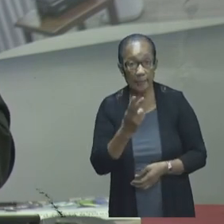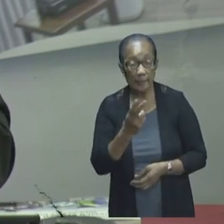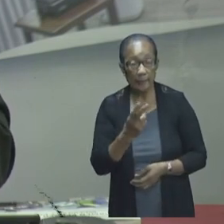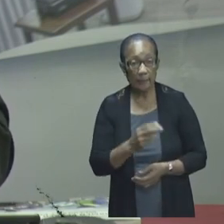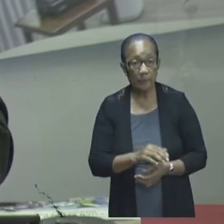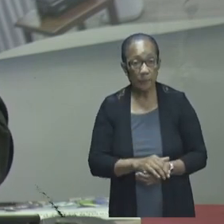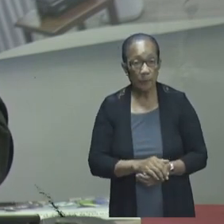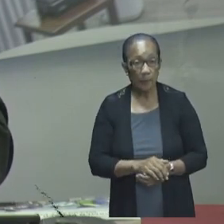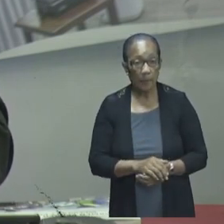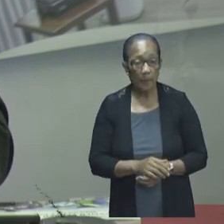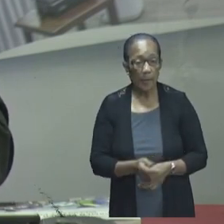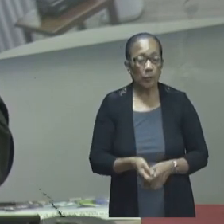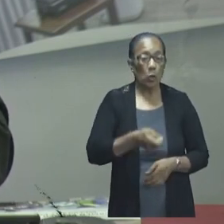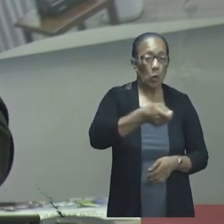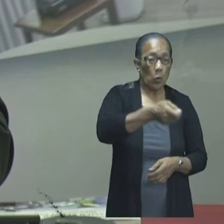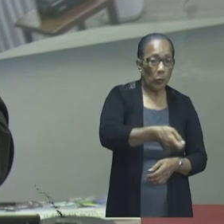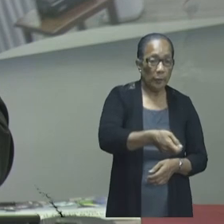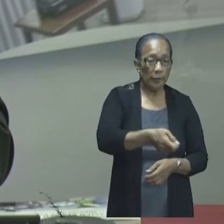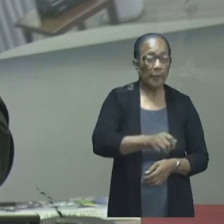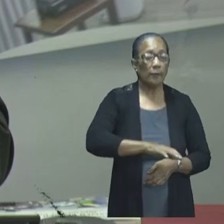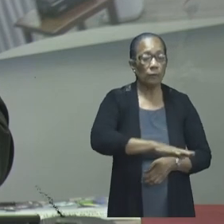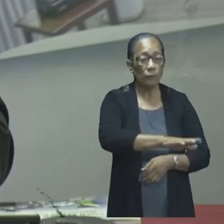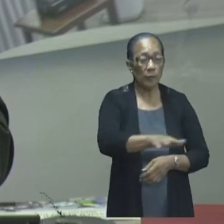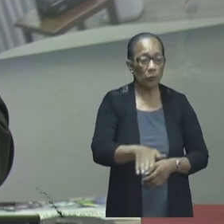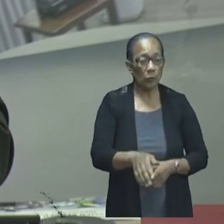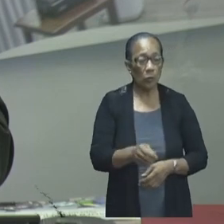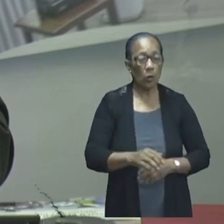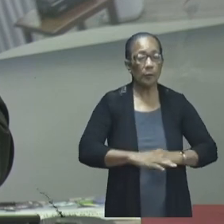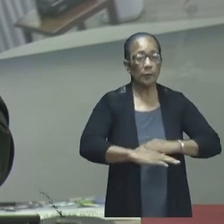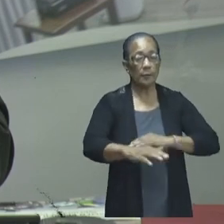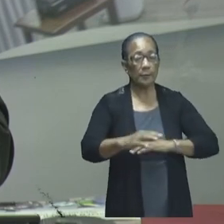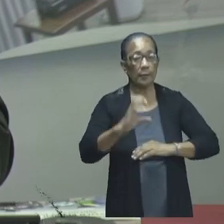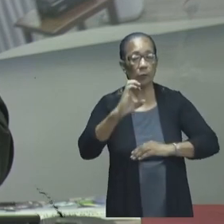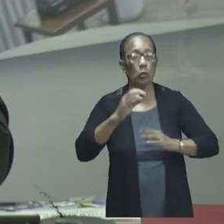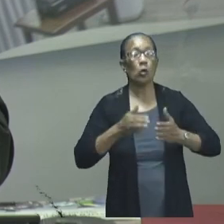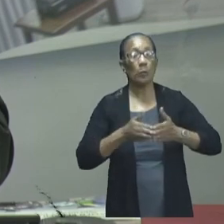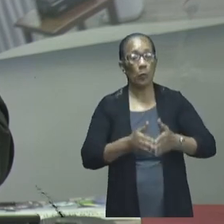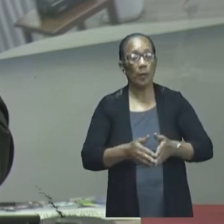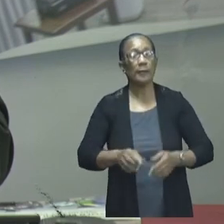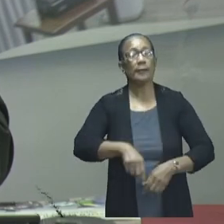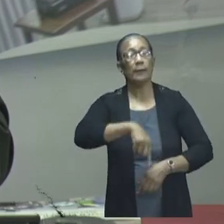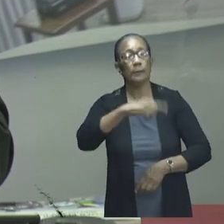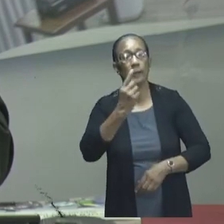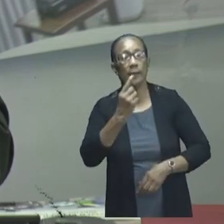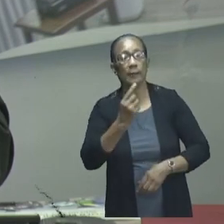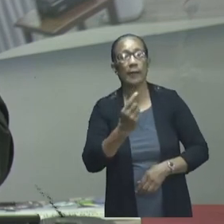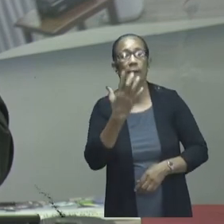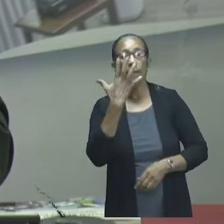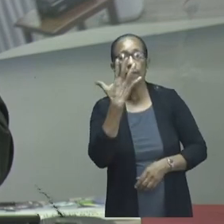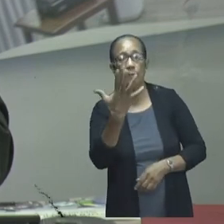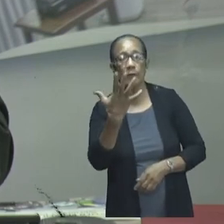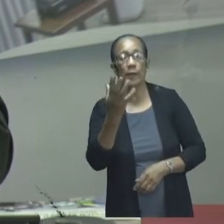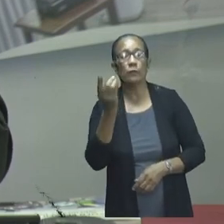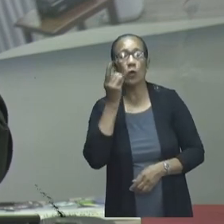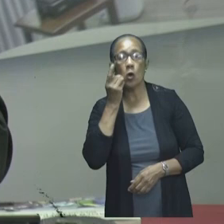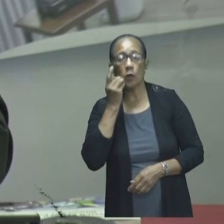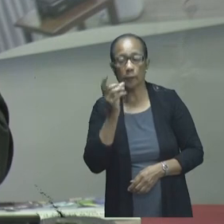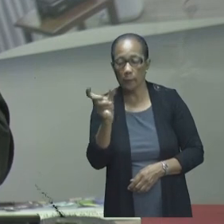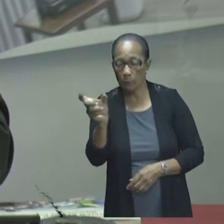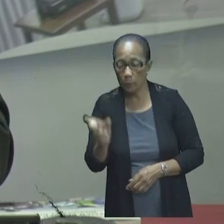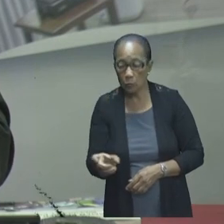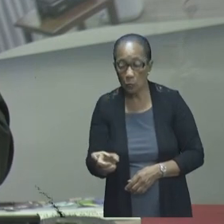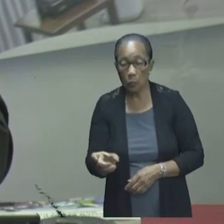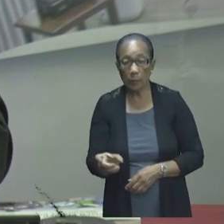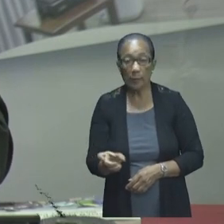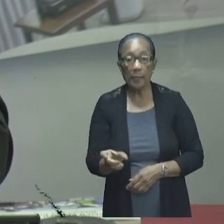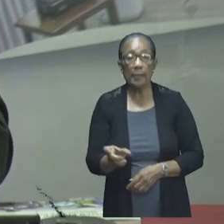uitreiking van gewoon beschikkende die strekte commewijne dat meer dan 500 personen die online